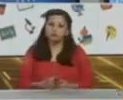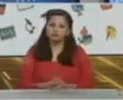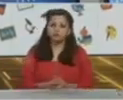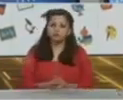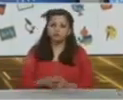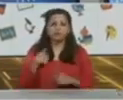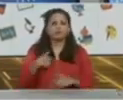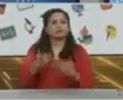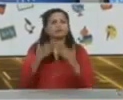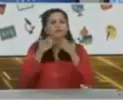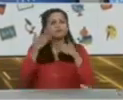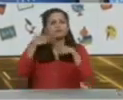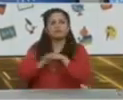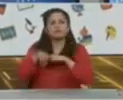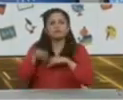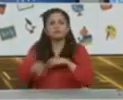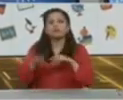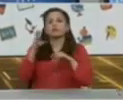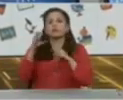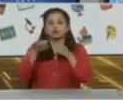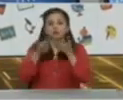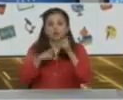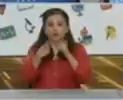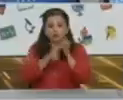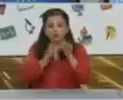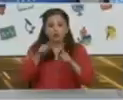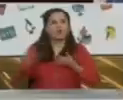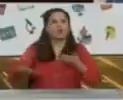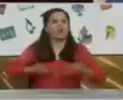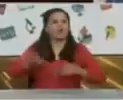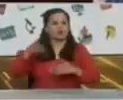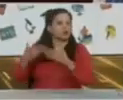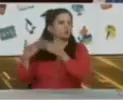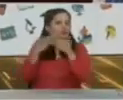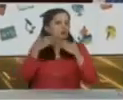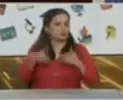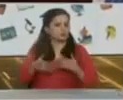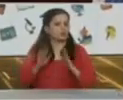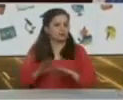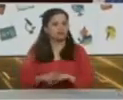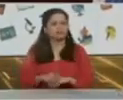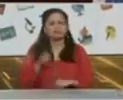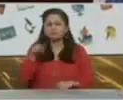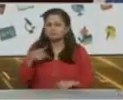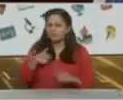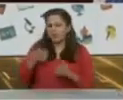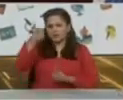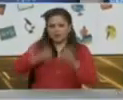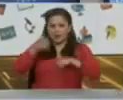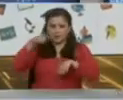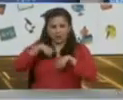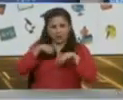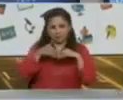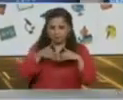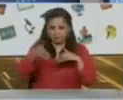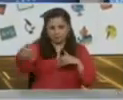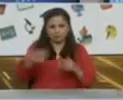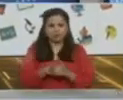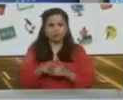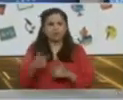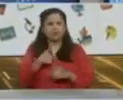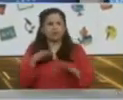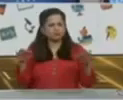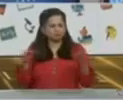I study in Central Model School, Barakpur, Kolkata. Sir, in the exam season, what scares